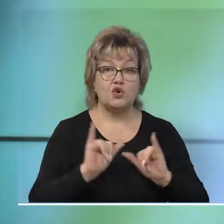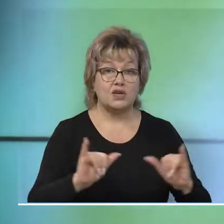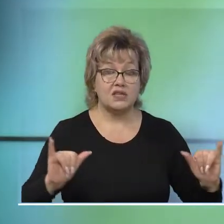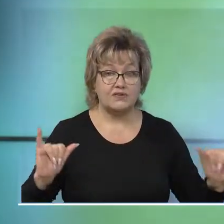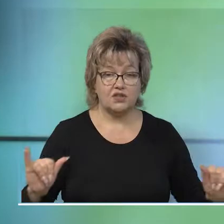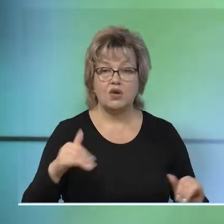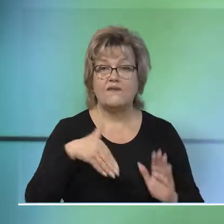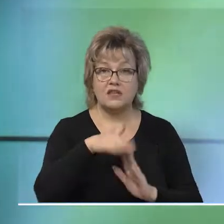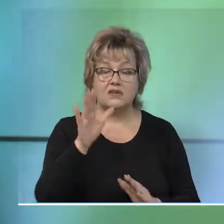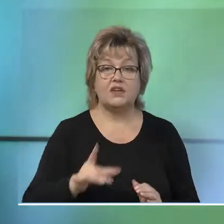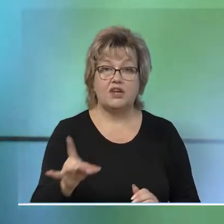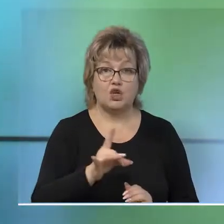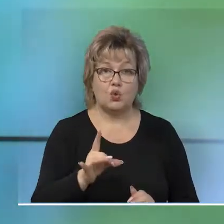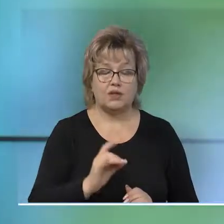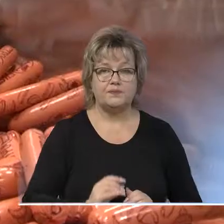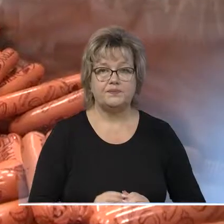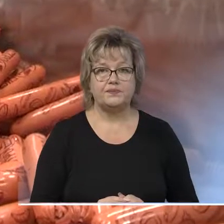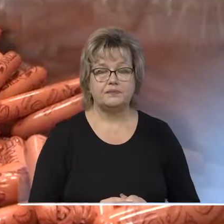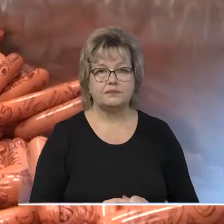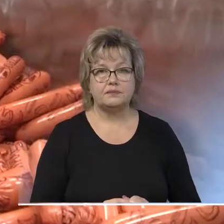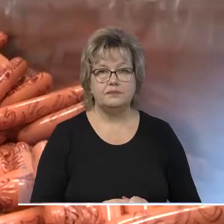и развитию эффективного региона.